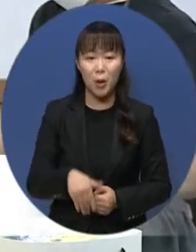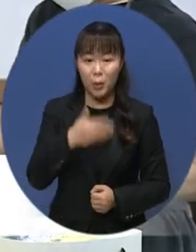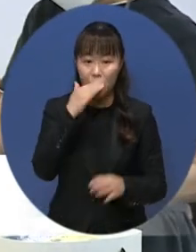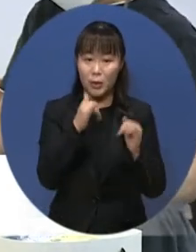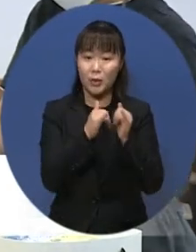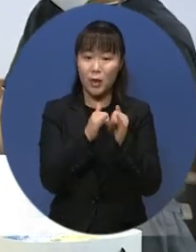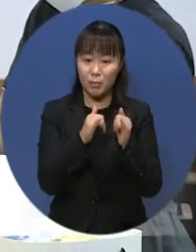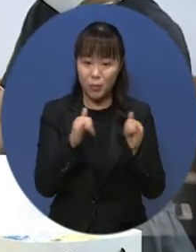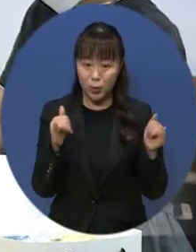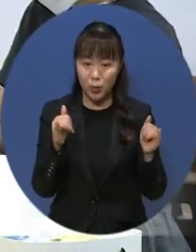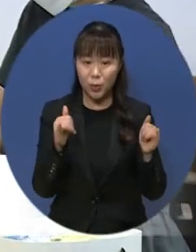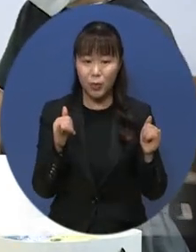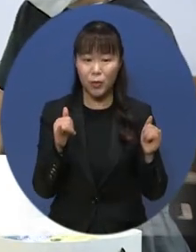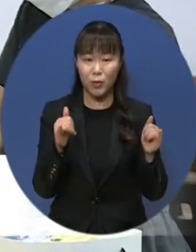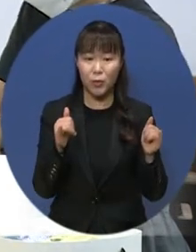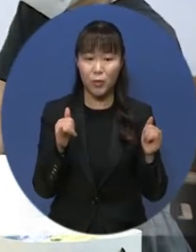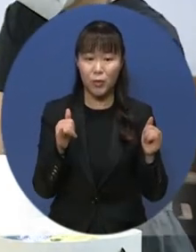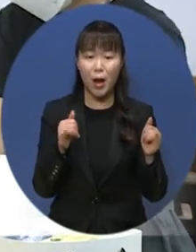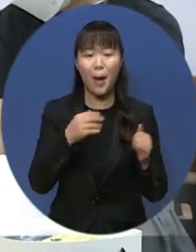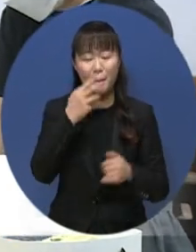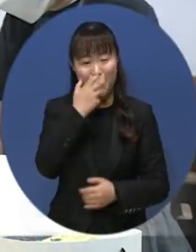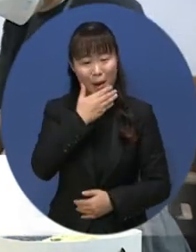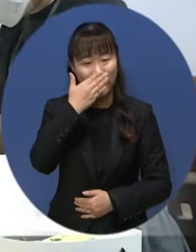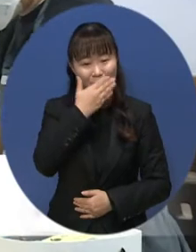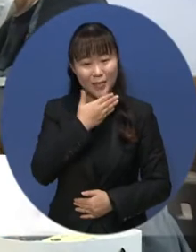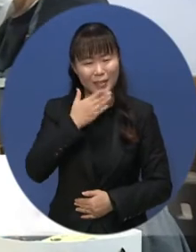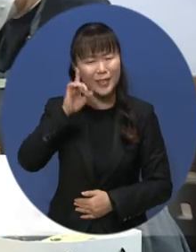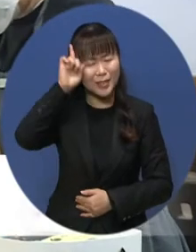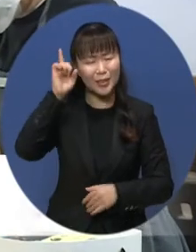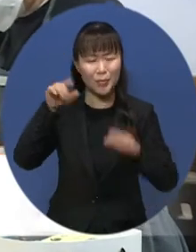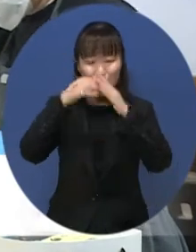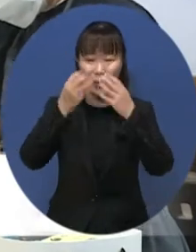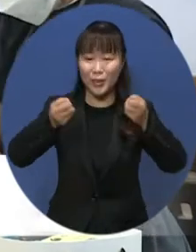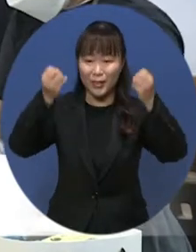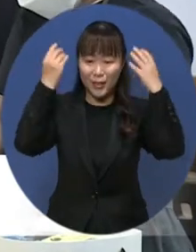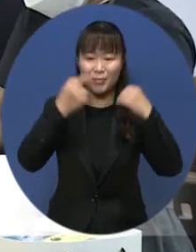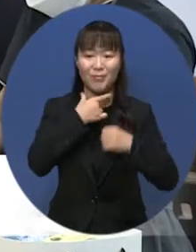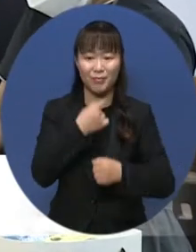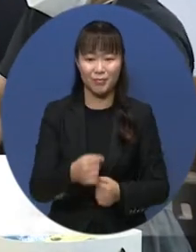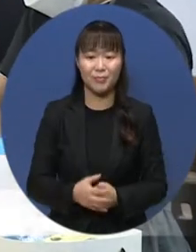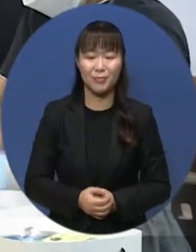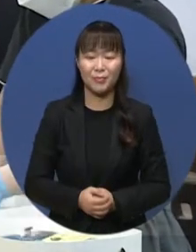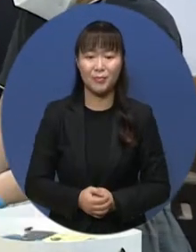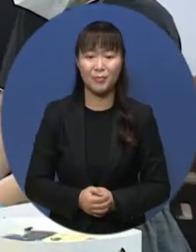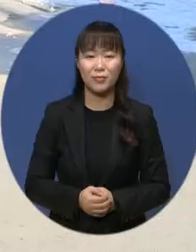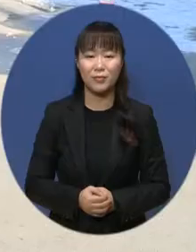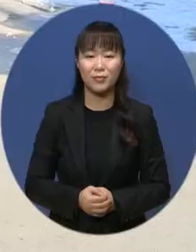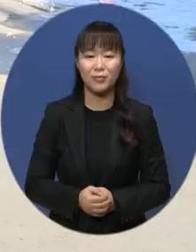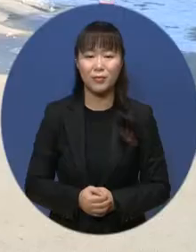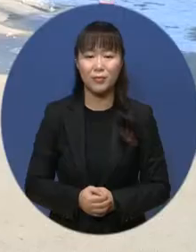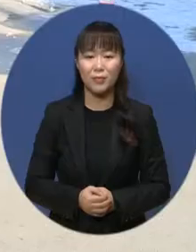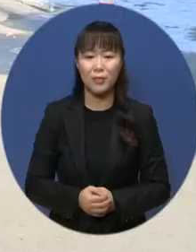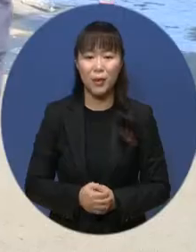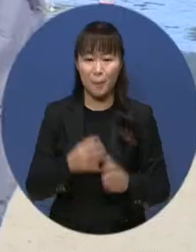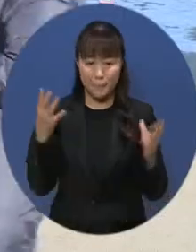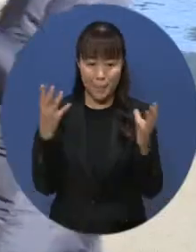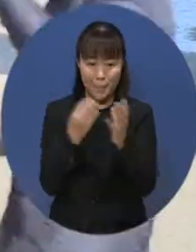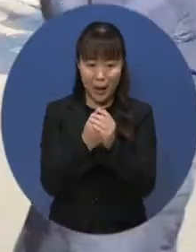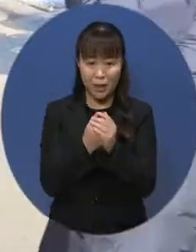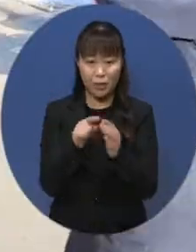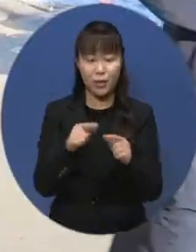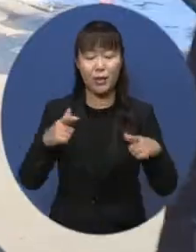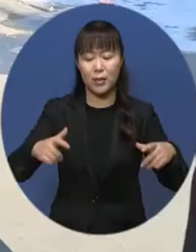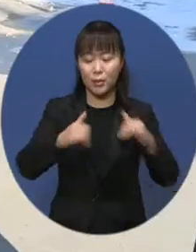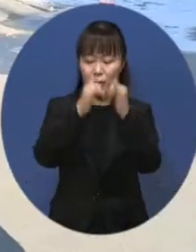분들도 매콤 달콤하게 스트레스 달렸으면 좋겠습니다 이날 완성된 빅히트 는